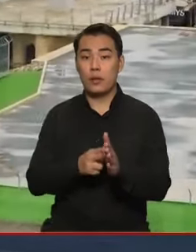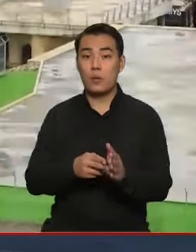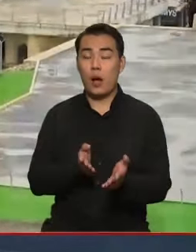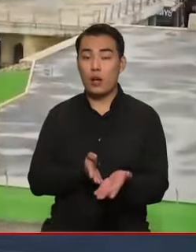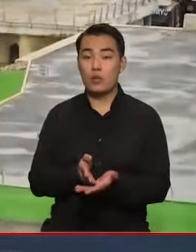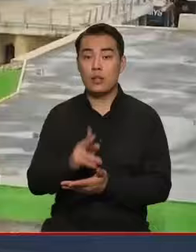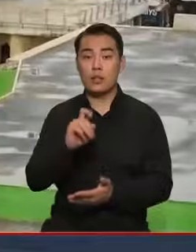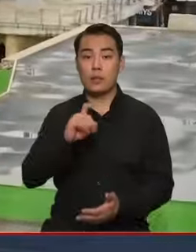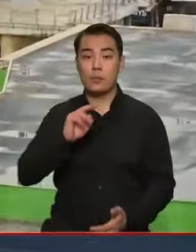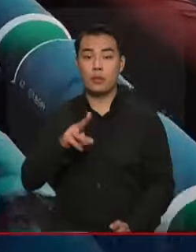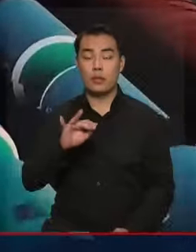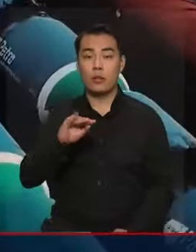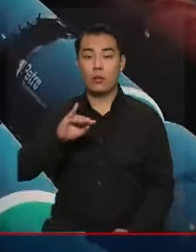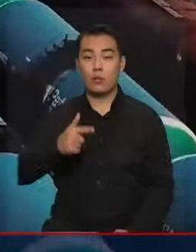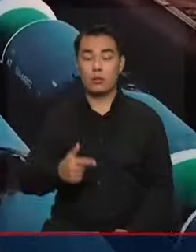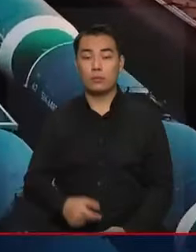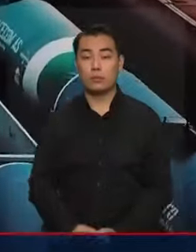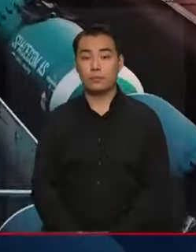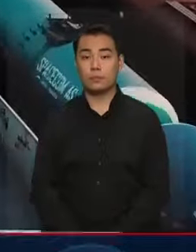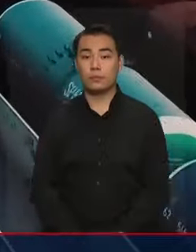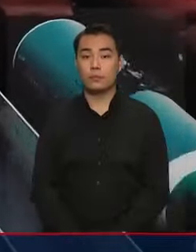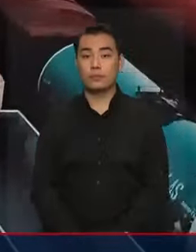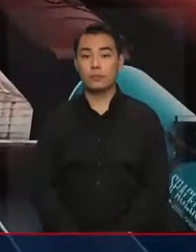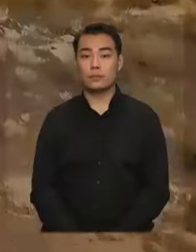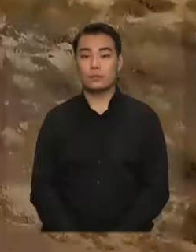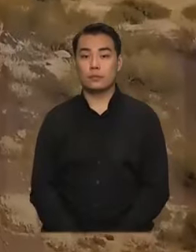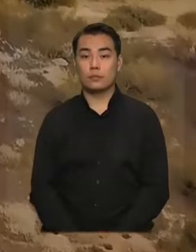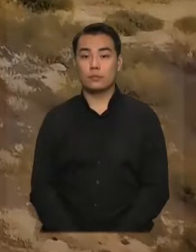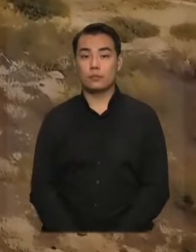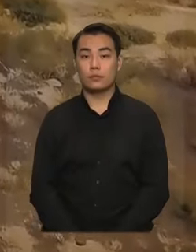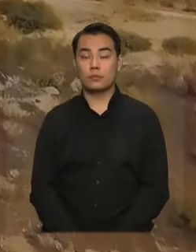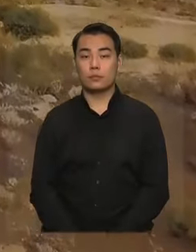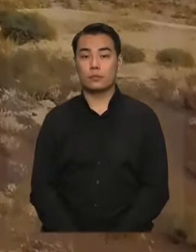на западе и юге страны. Кунсая Курмет, Асылбек Куспанов, Жбек Жолы.